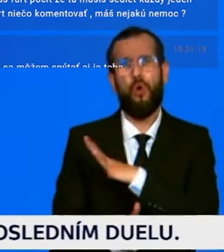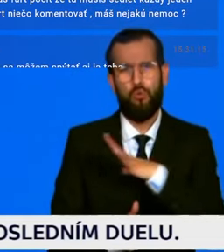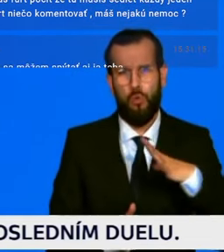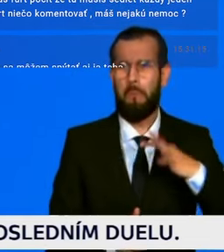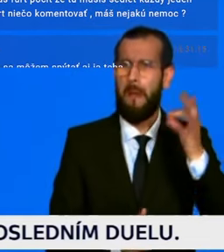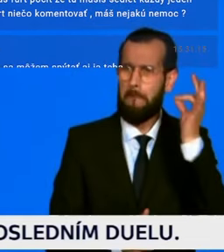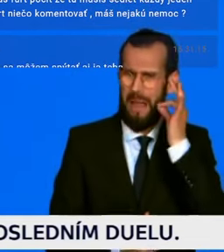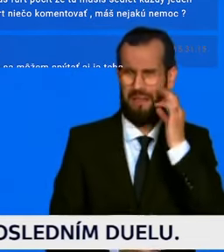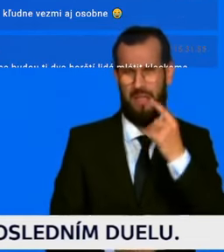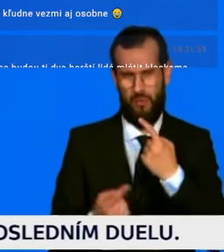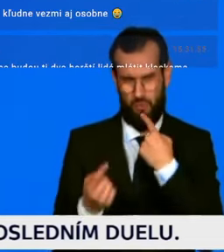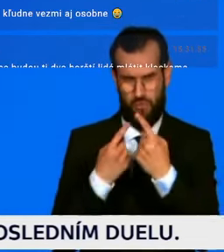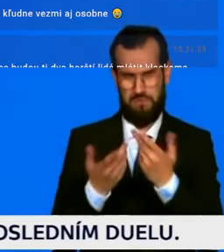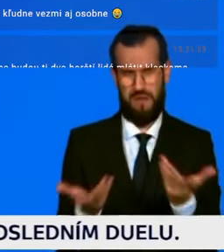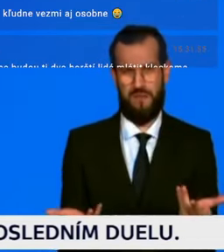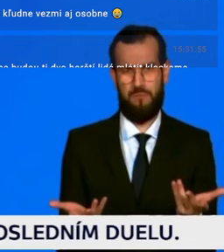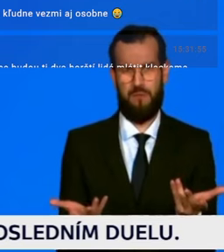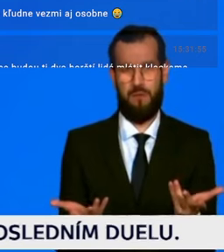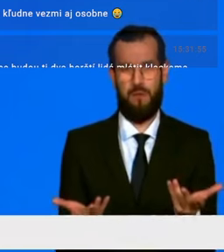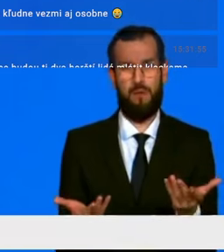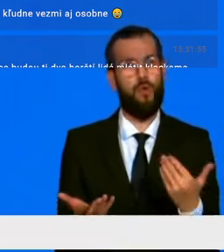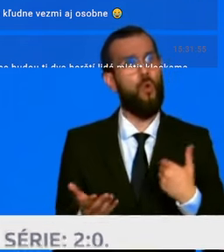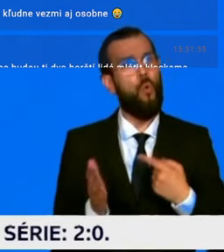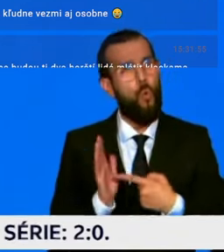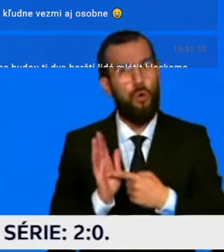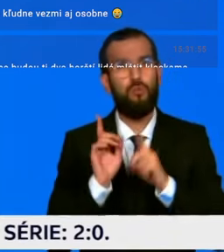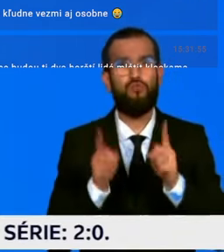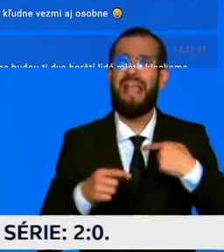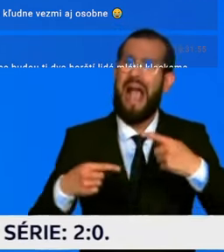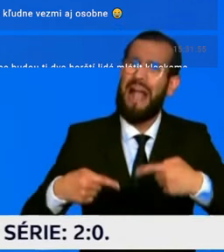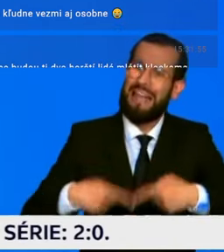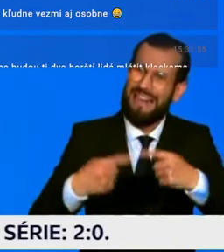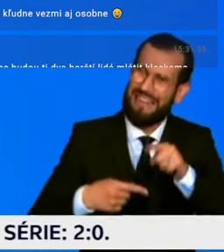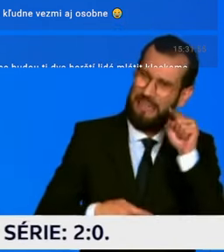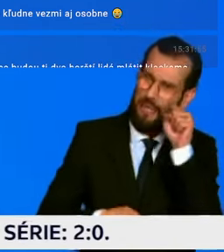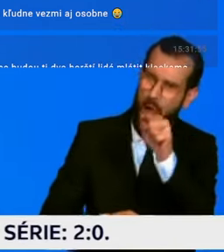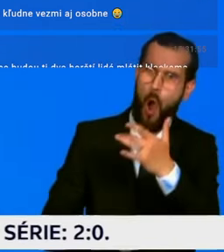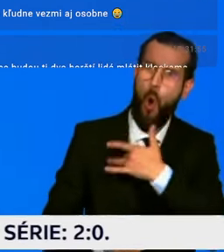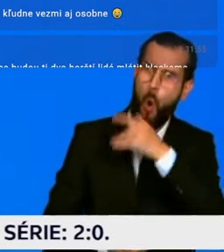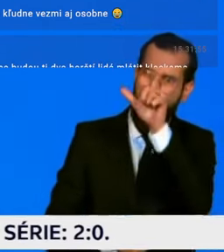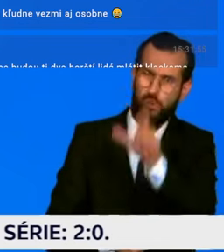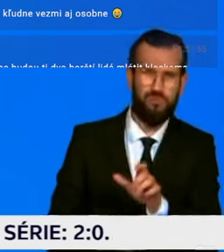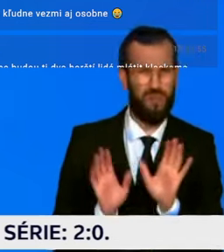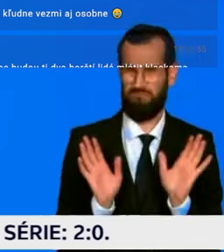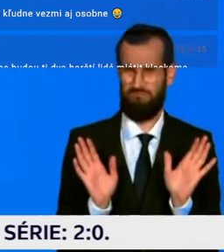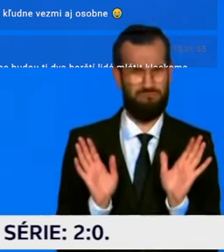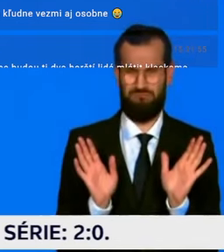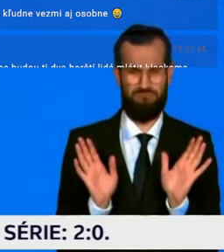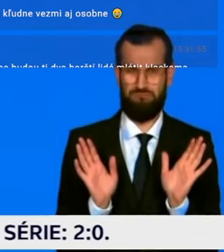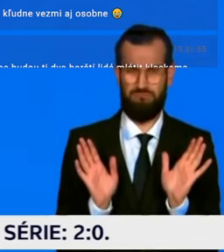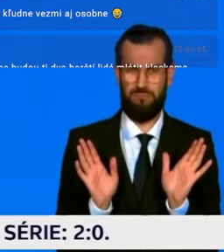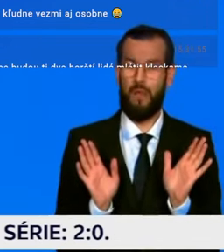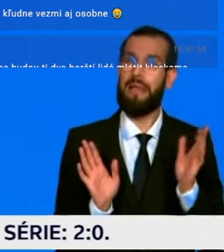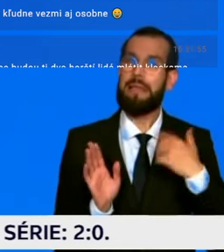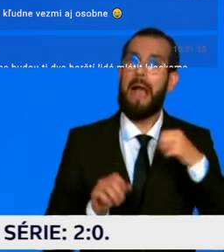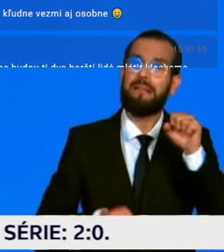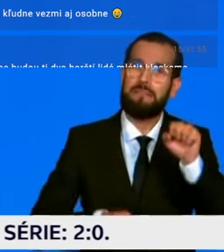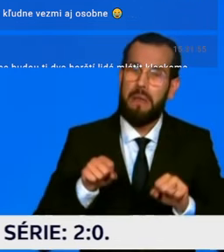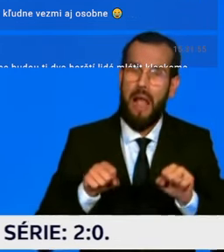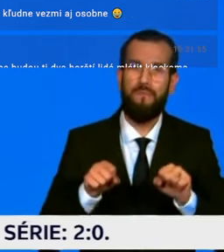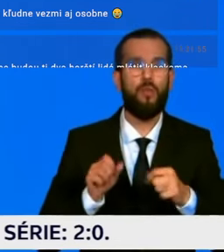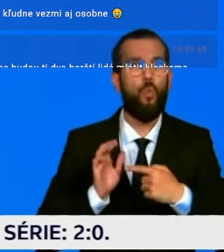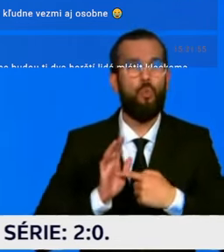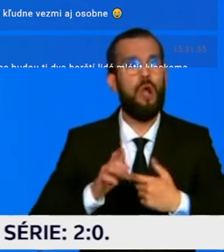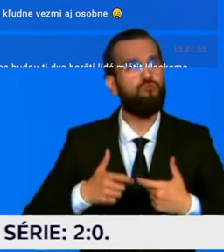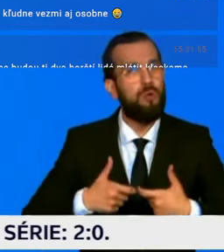sebou rozprávajme dávajme svoju ponuku ja vás nekritizujem ako osobu ja sa k vám správam tak aby bolo úplne zrejmé